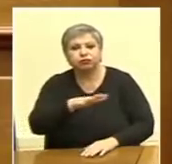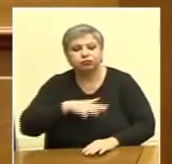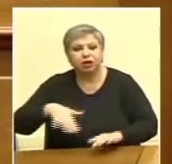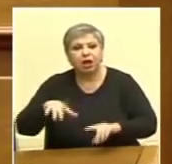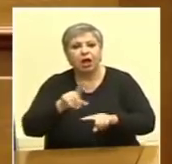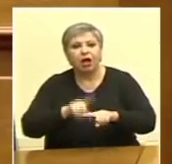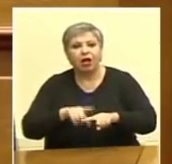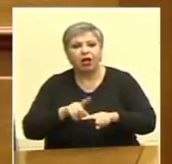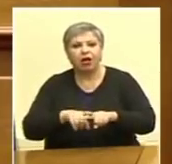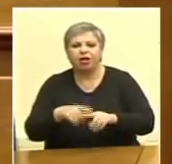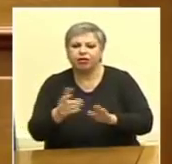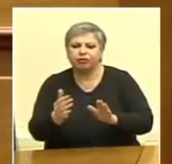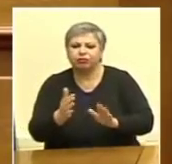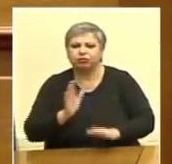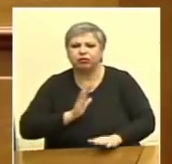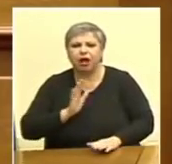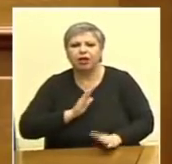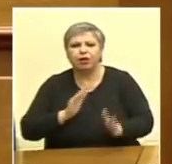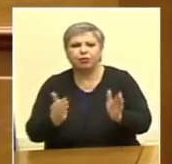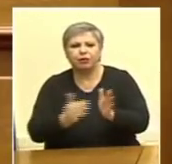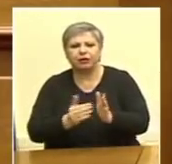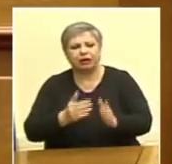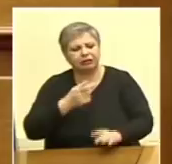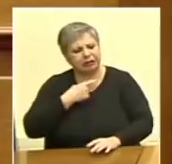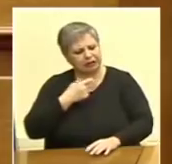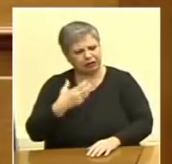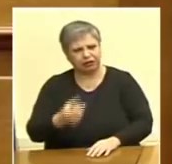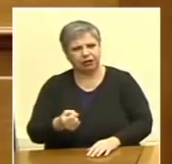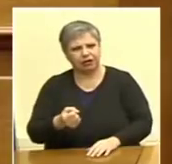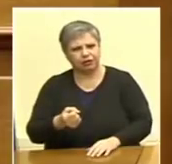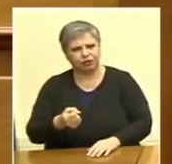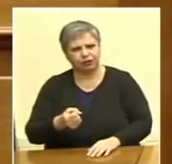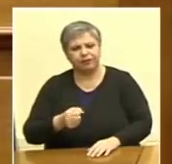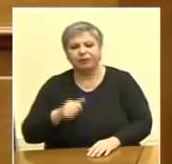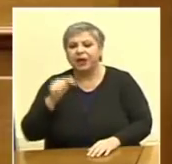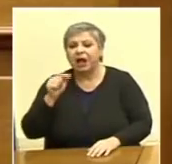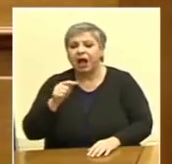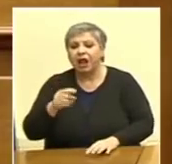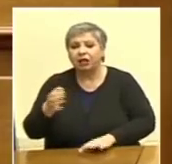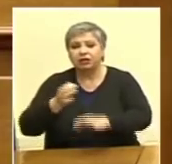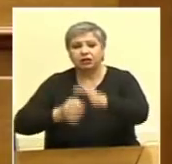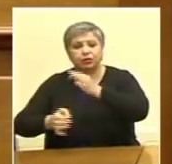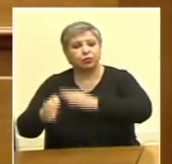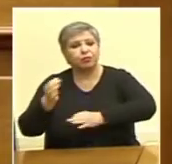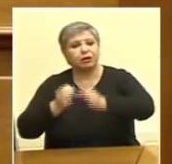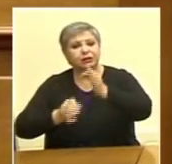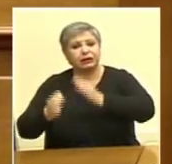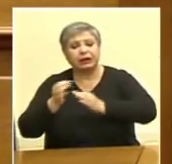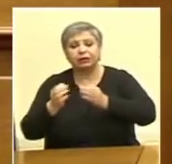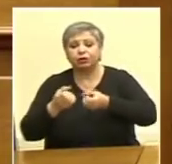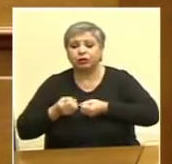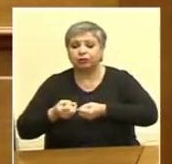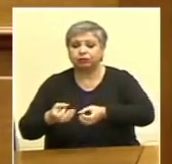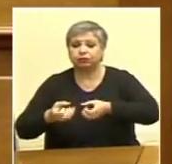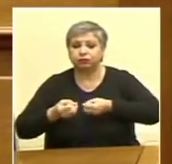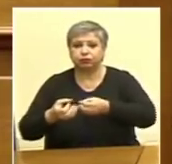αυτή λοιπόν είναι με την έννοια που εσείς θεωρείτε παροχή ή